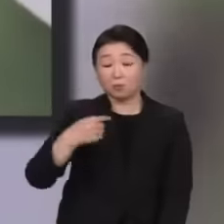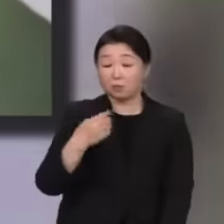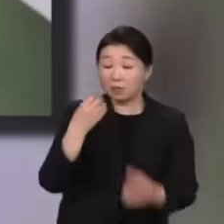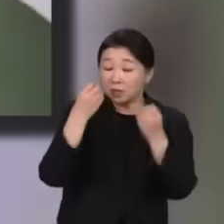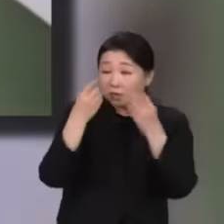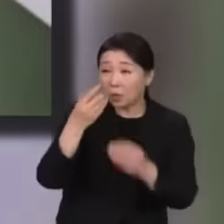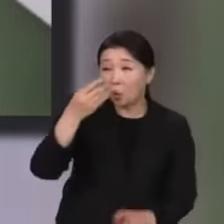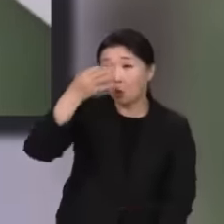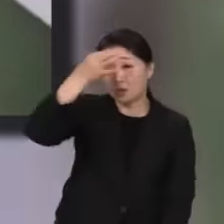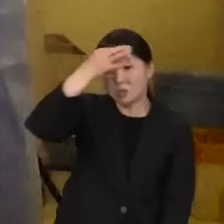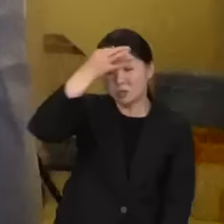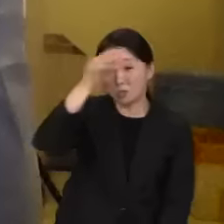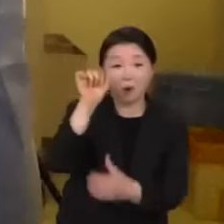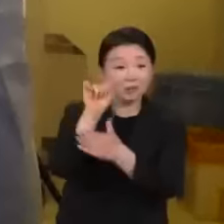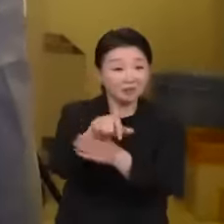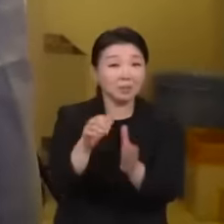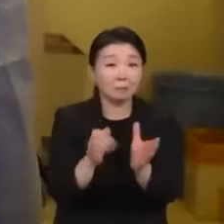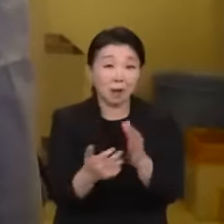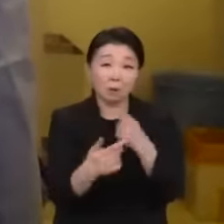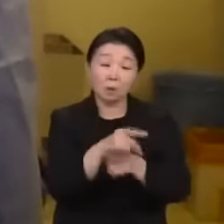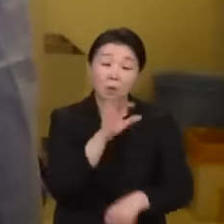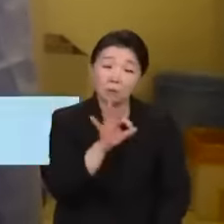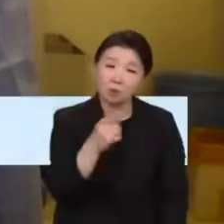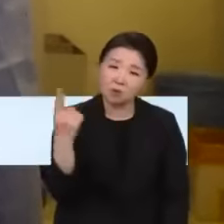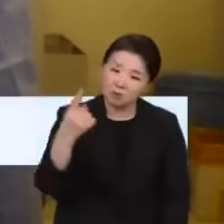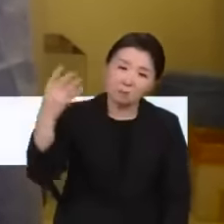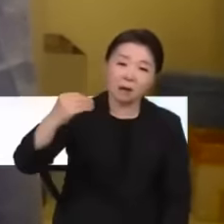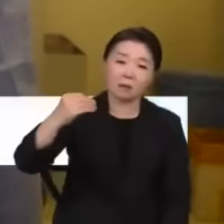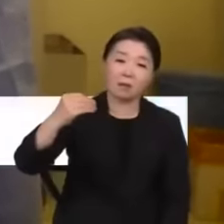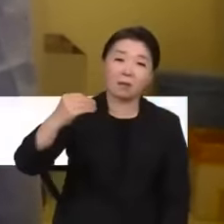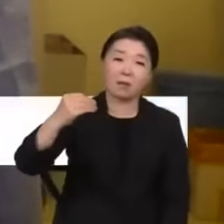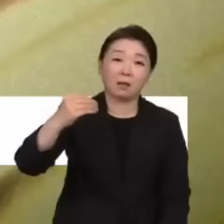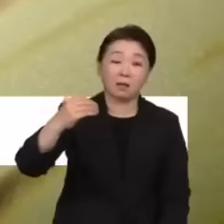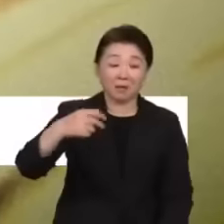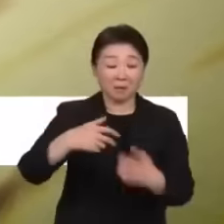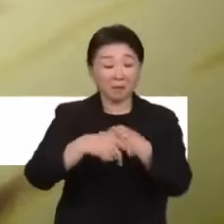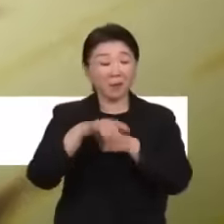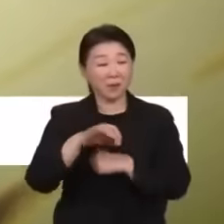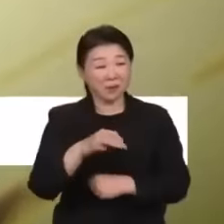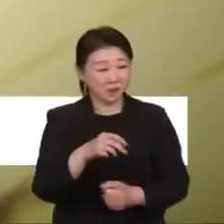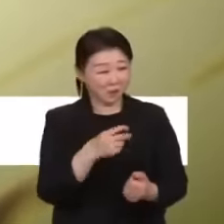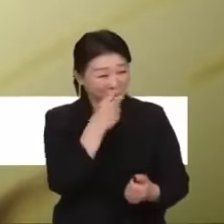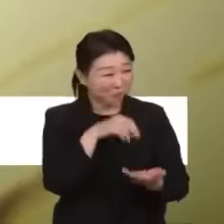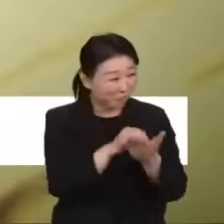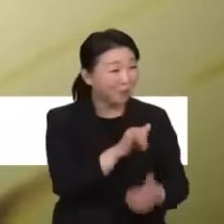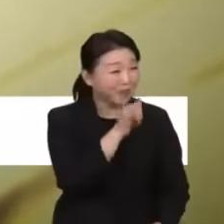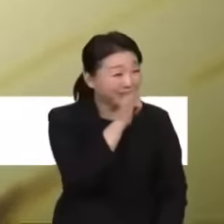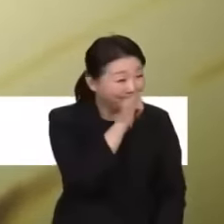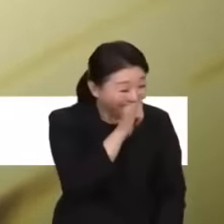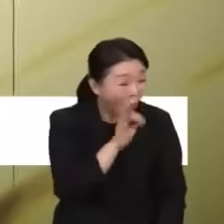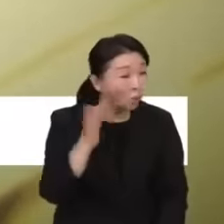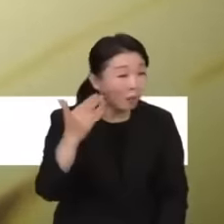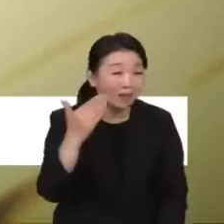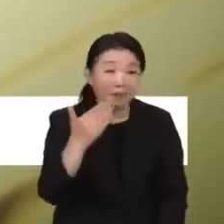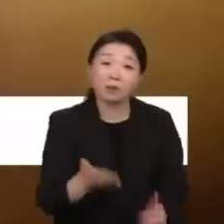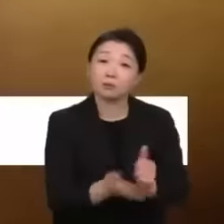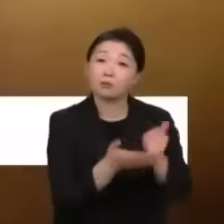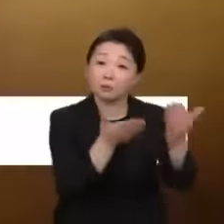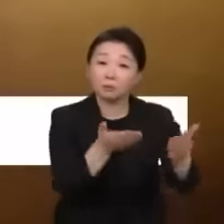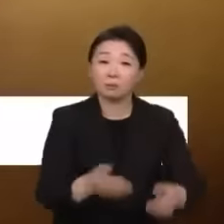신의료기술로 승인했습니다. 병원비는 1천만 원 수준인데 병원에선 실비보험이 가능하다며 적극